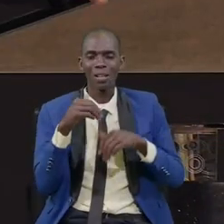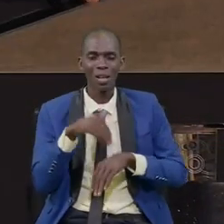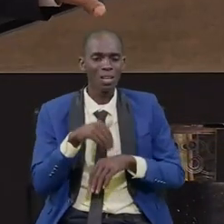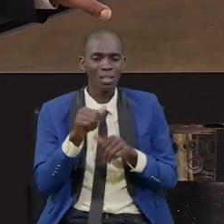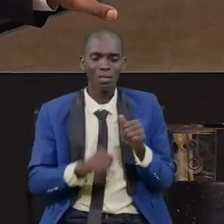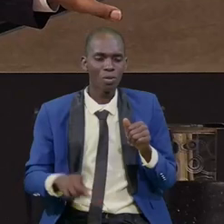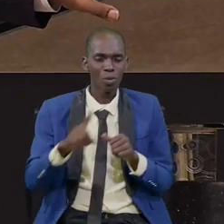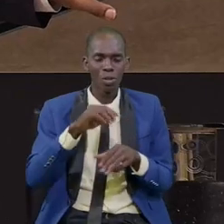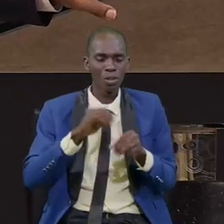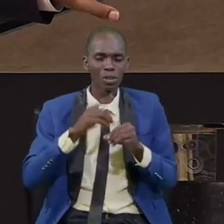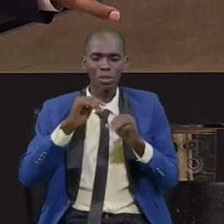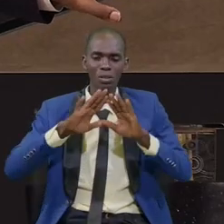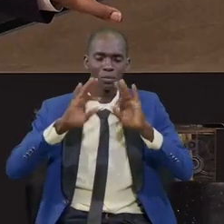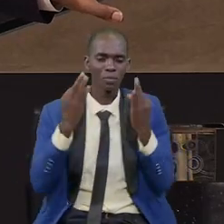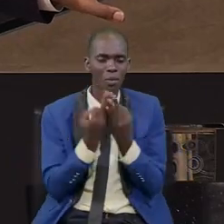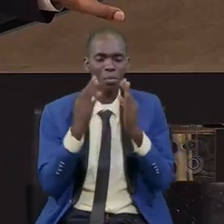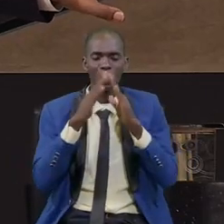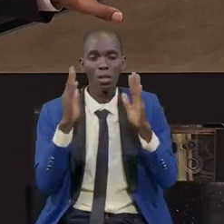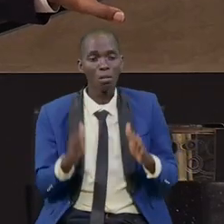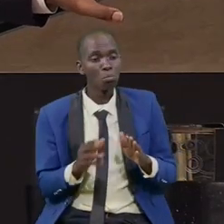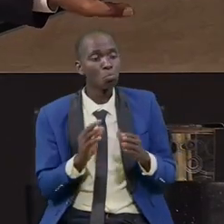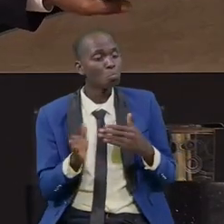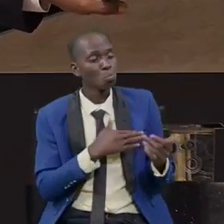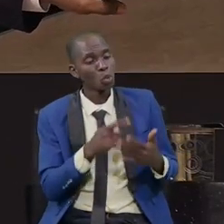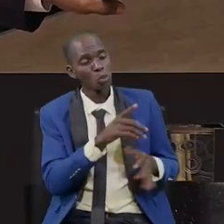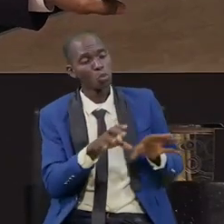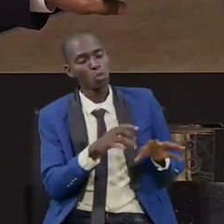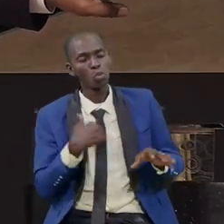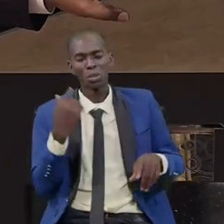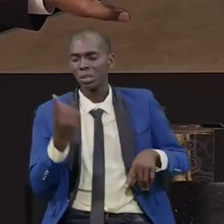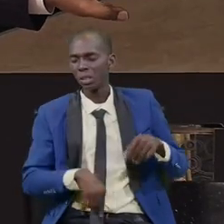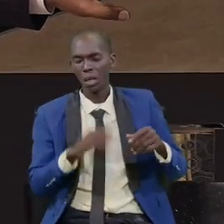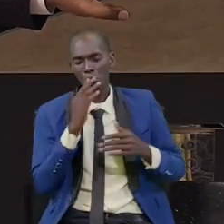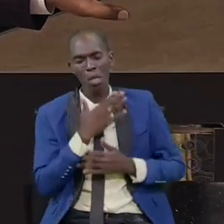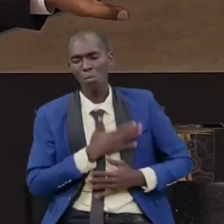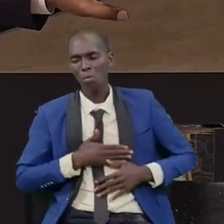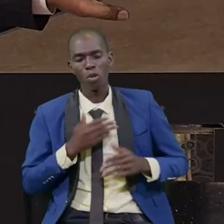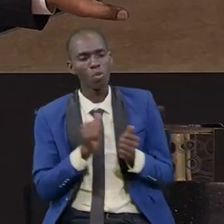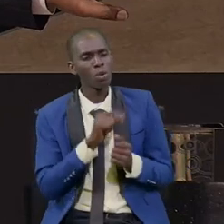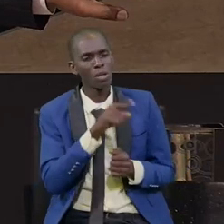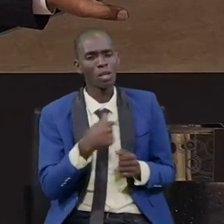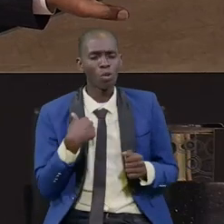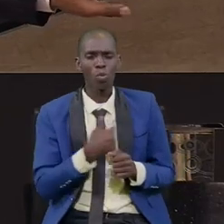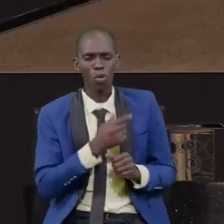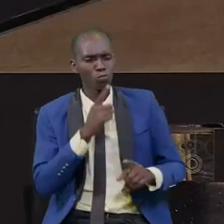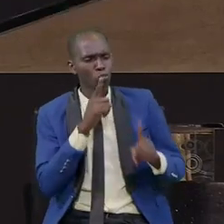monde à la maison. Et rien que les gens font qui nous plaisent. Lorsqu'on